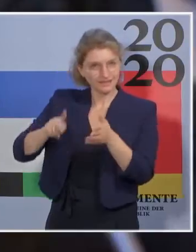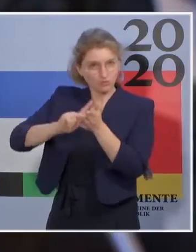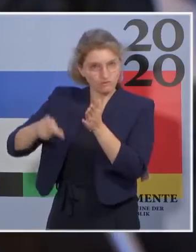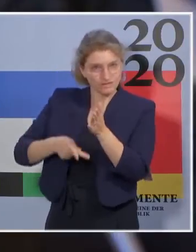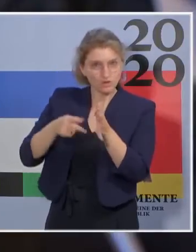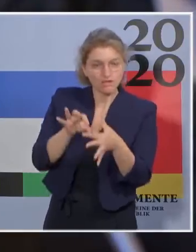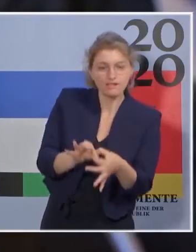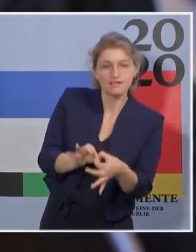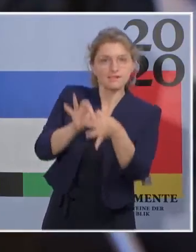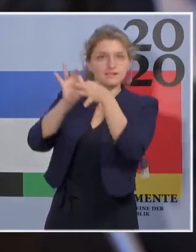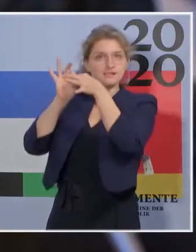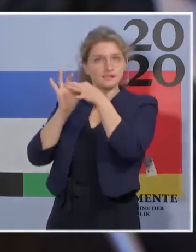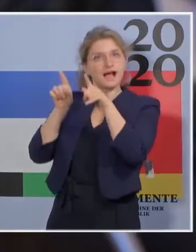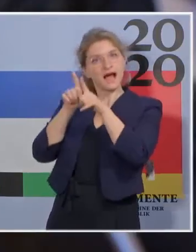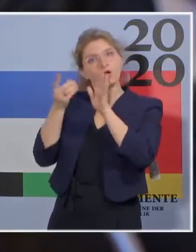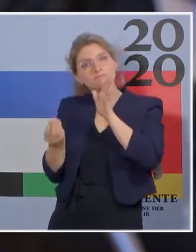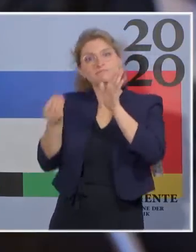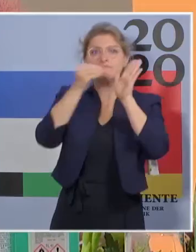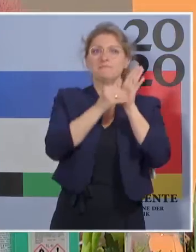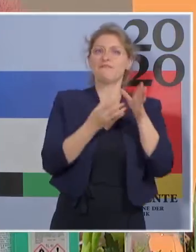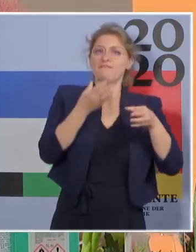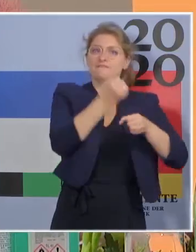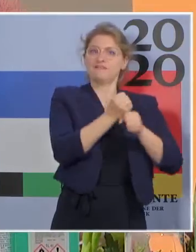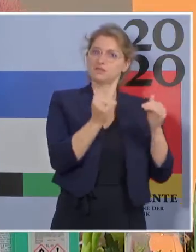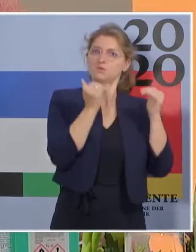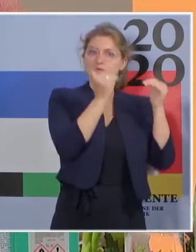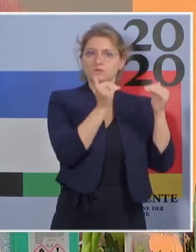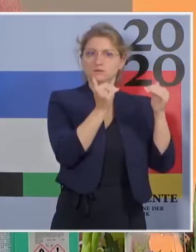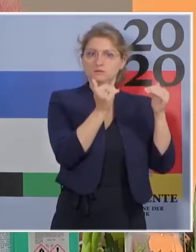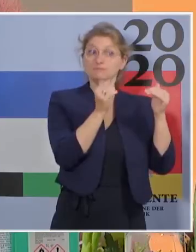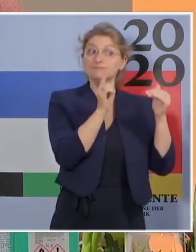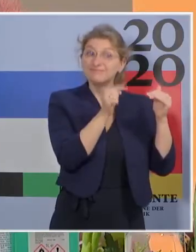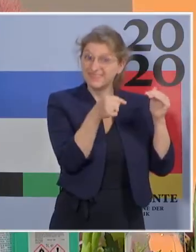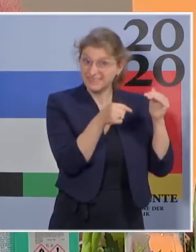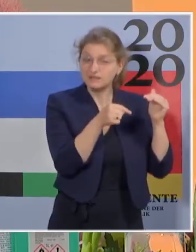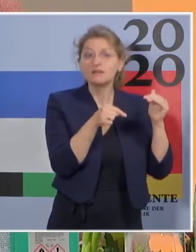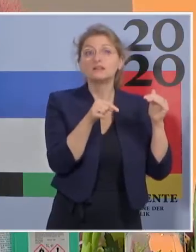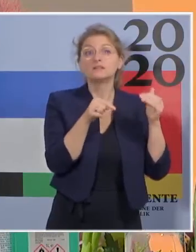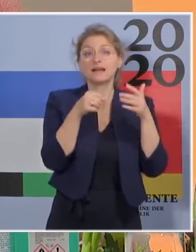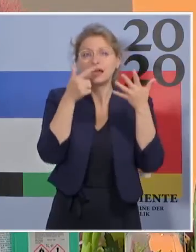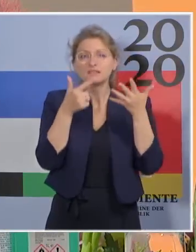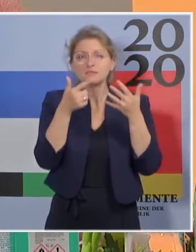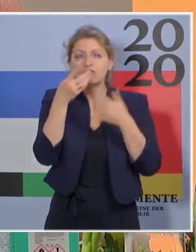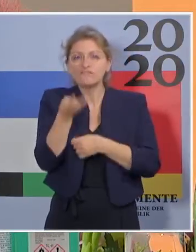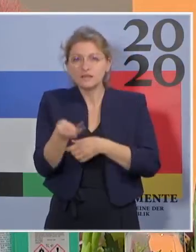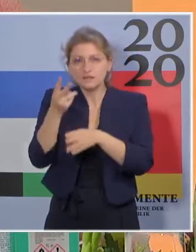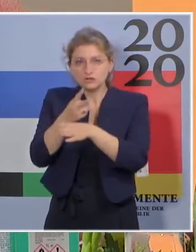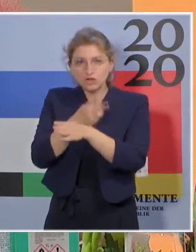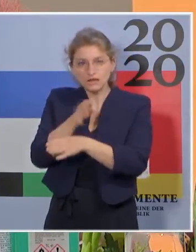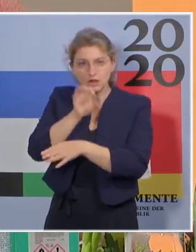rückwirkend auch in Verfassungsrang erhoben wurde. Einzigartig übrigens unter den 47 Staaten des